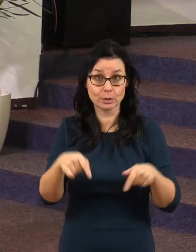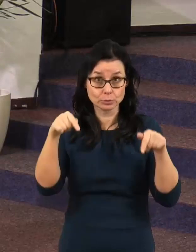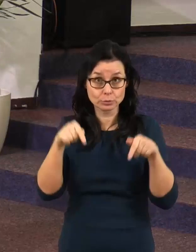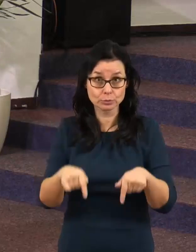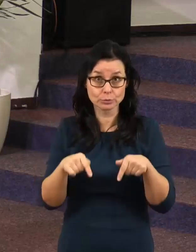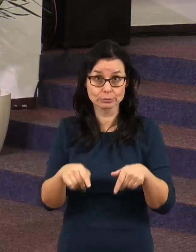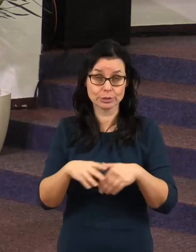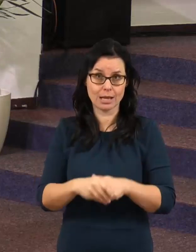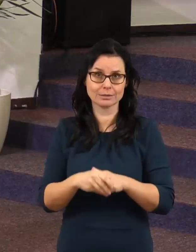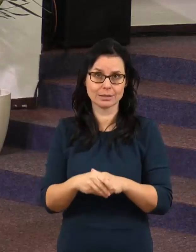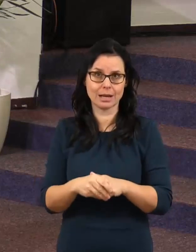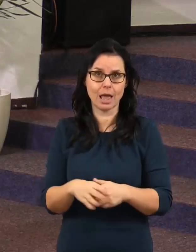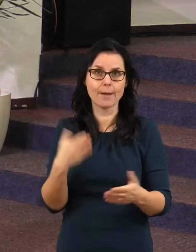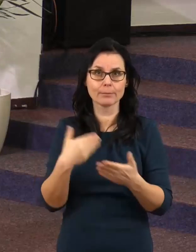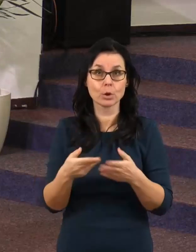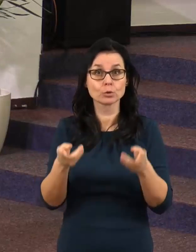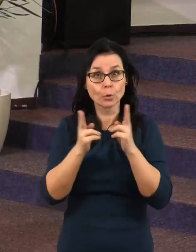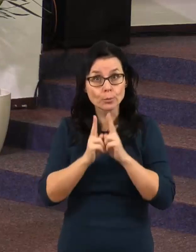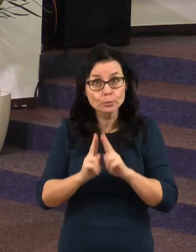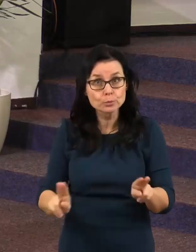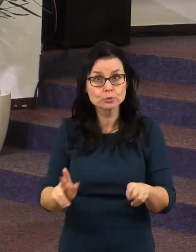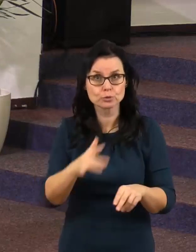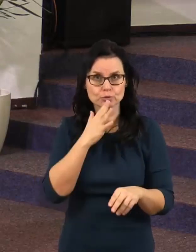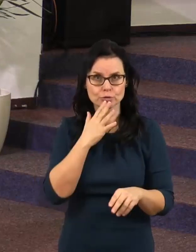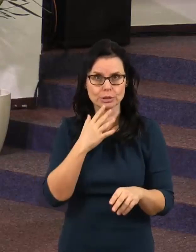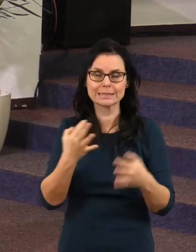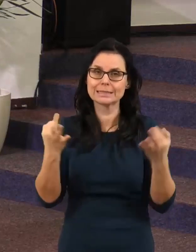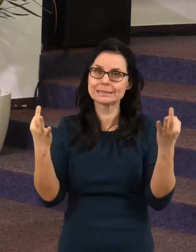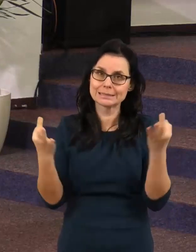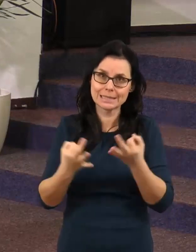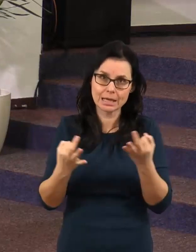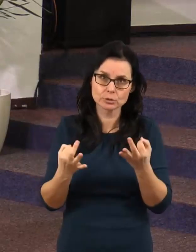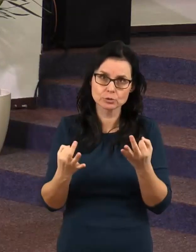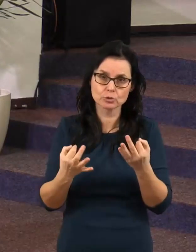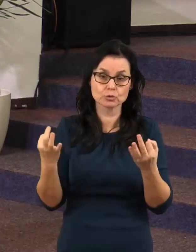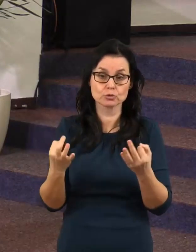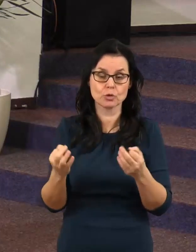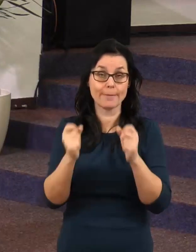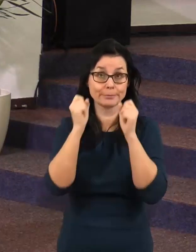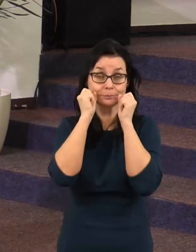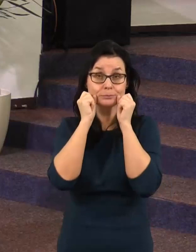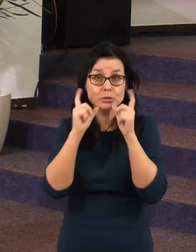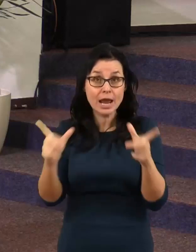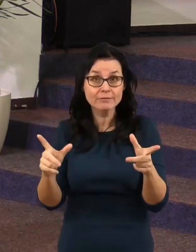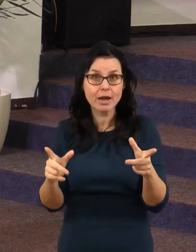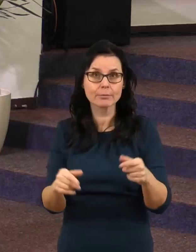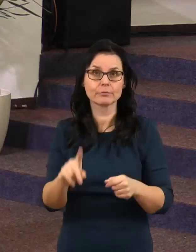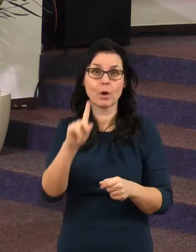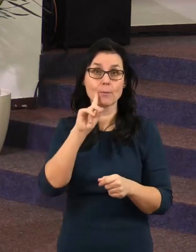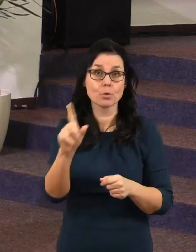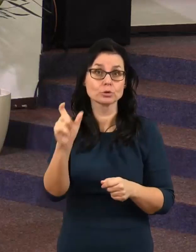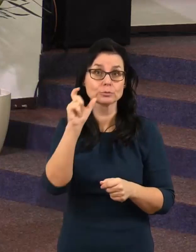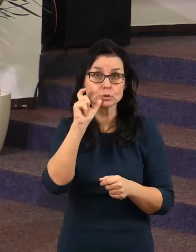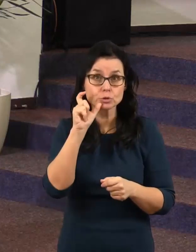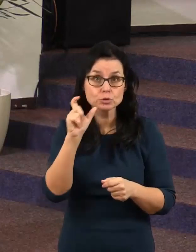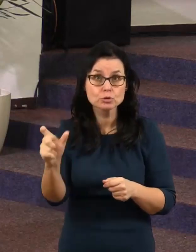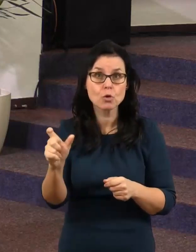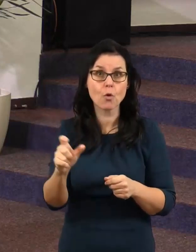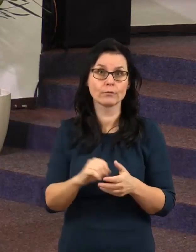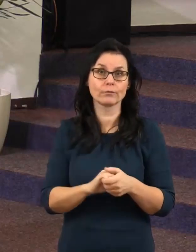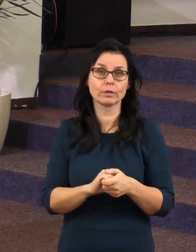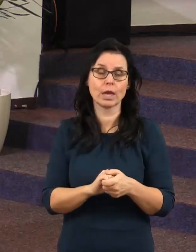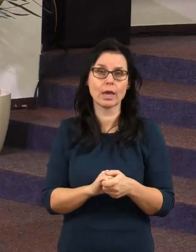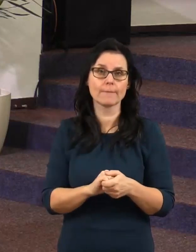a můžu vám říct, že něco, co je překvapivého, v božím slově jsem